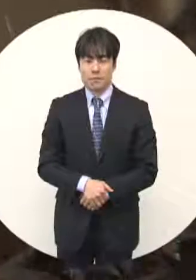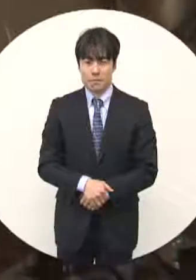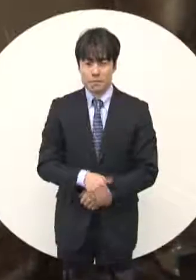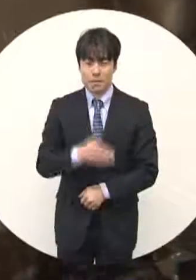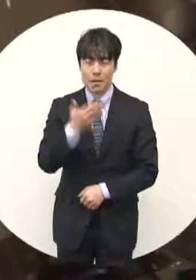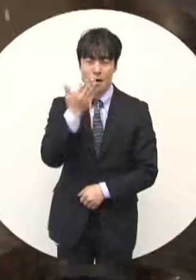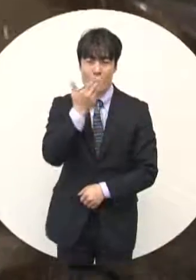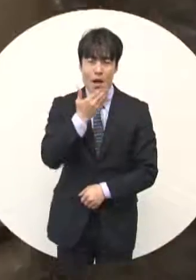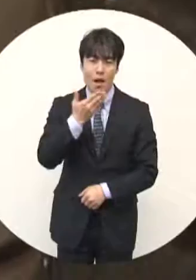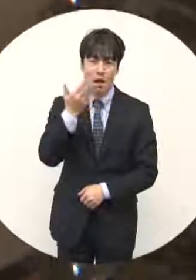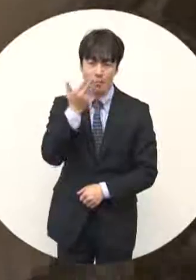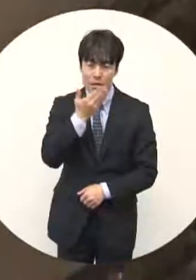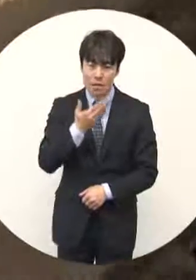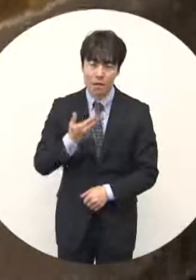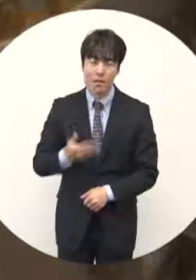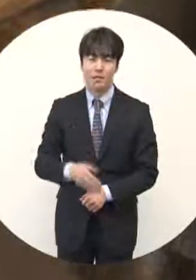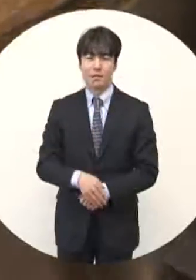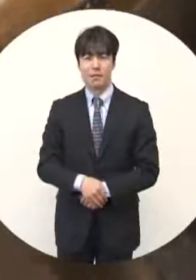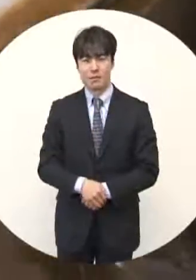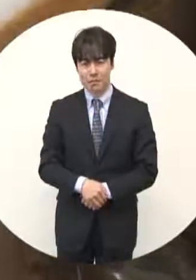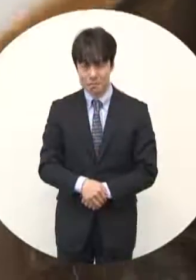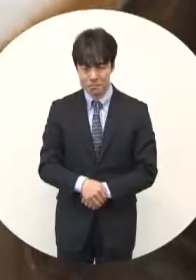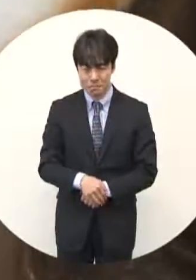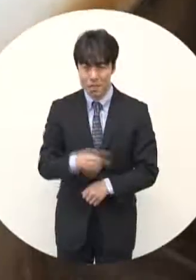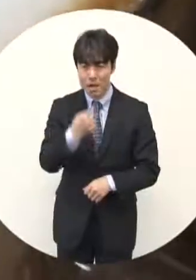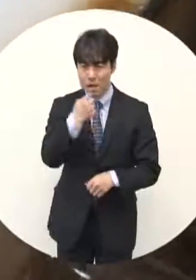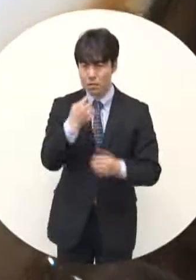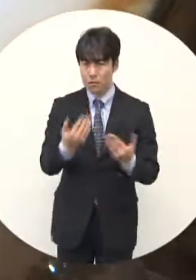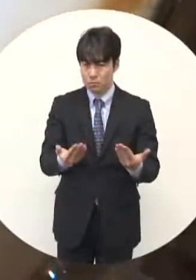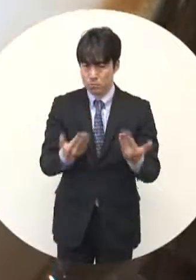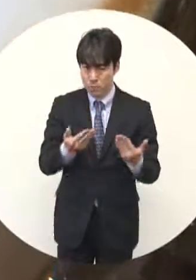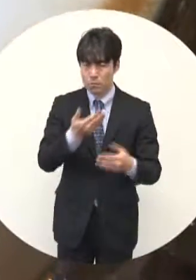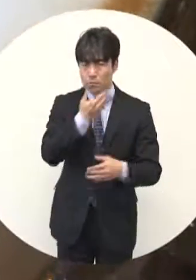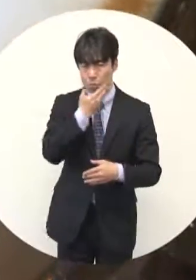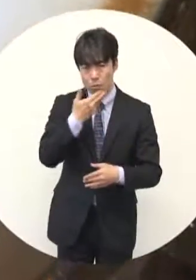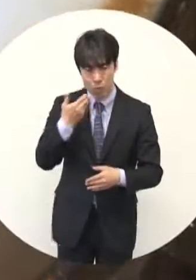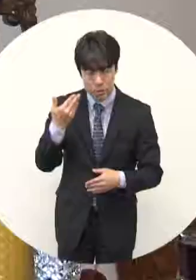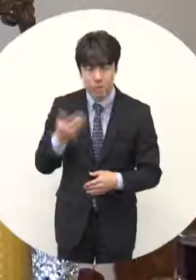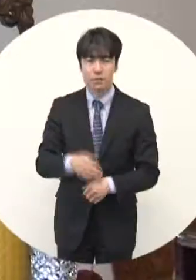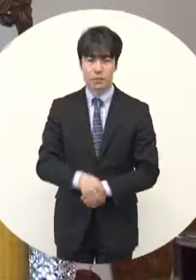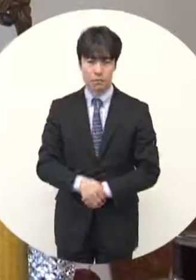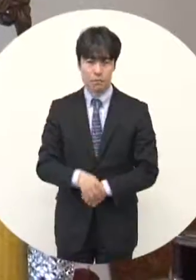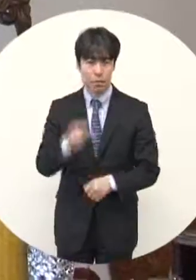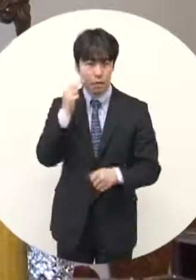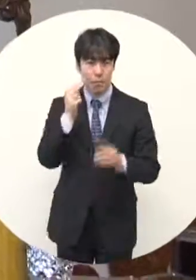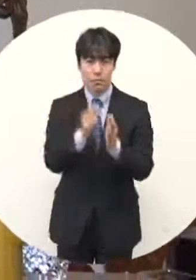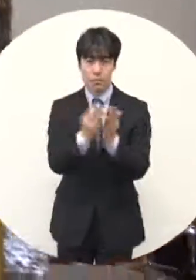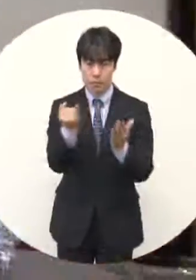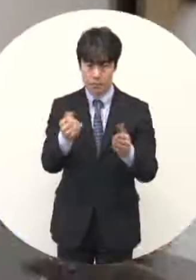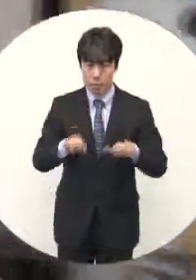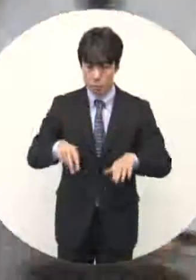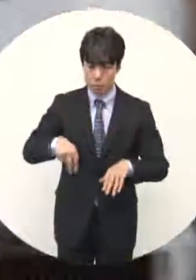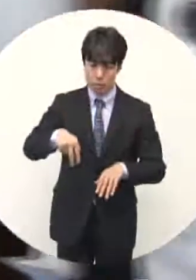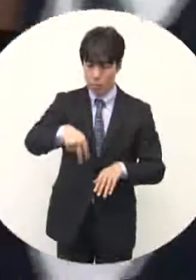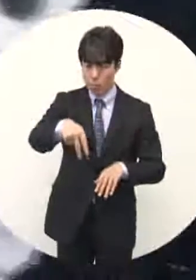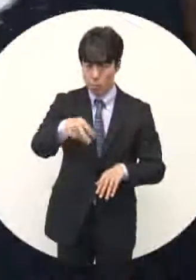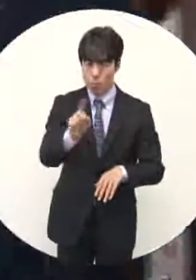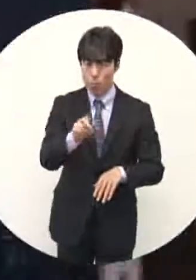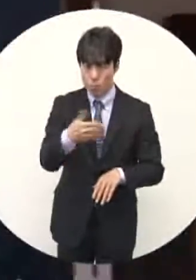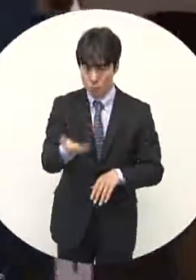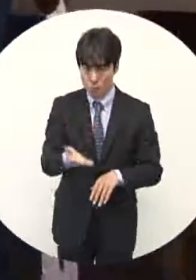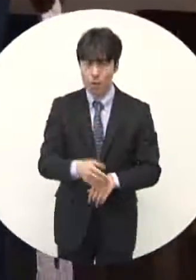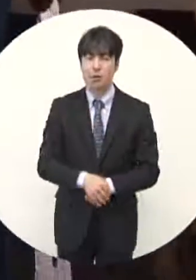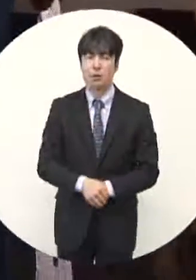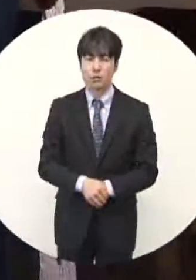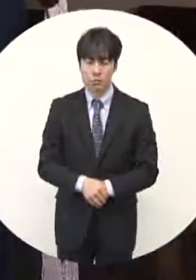うん、甘いですね。すごい濃厚で美味しいです。 松本さん、 はい、 今日の散歩はどうでしたか？ 今日ですね、